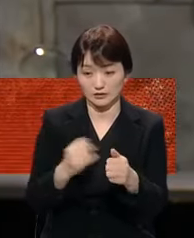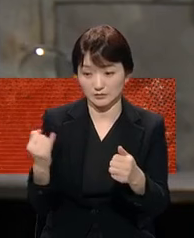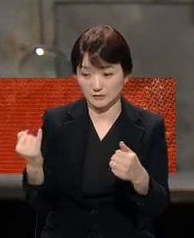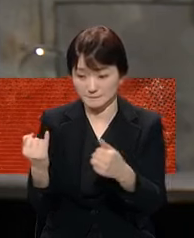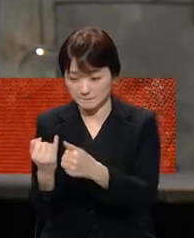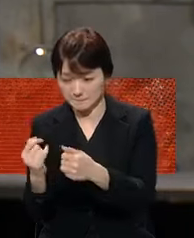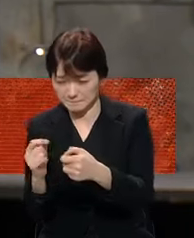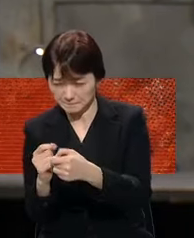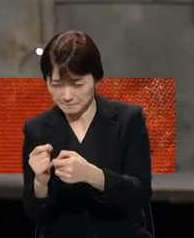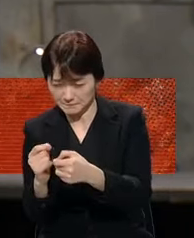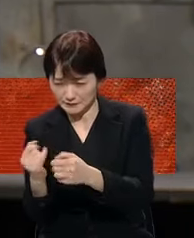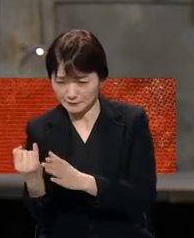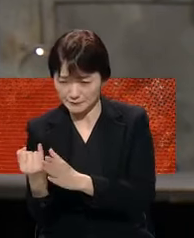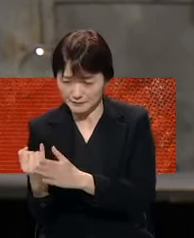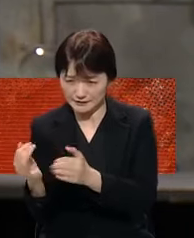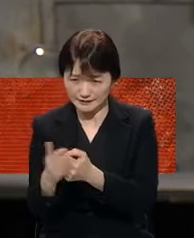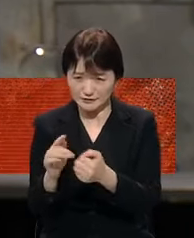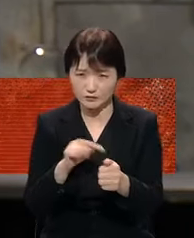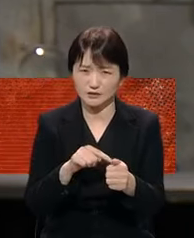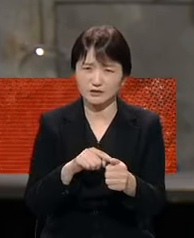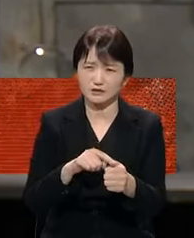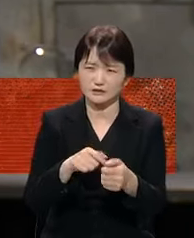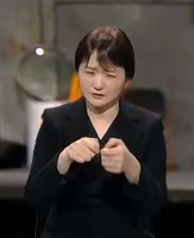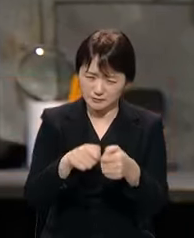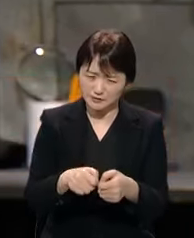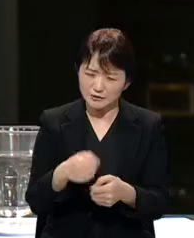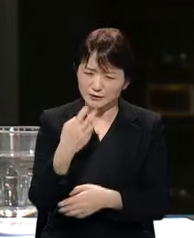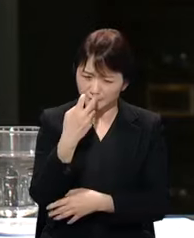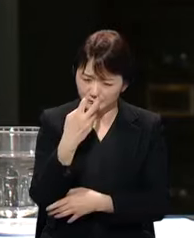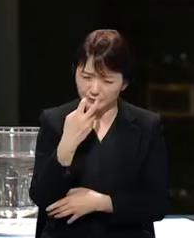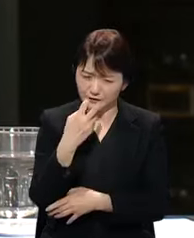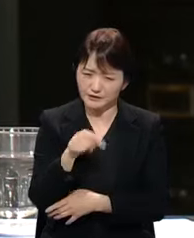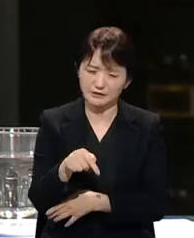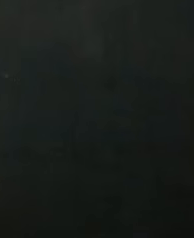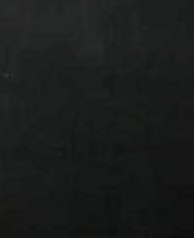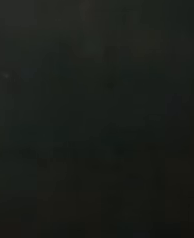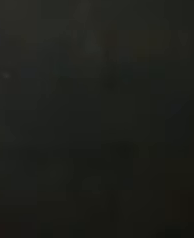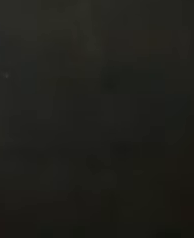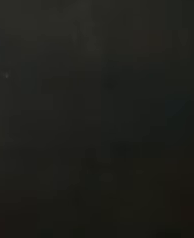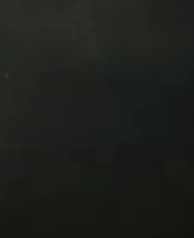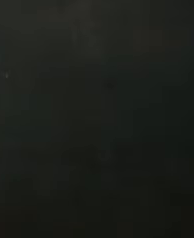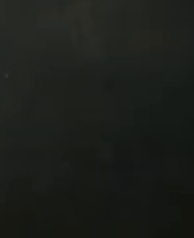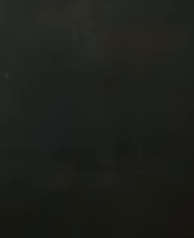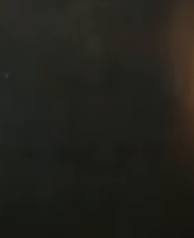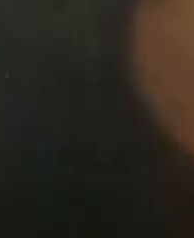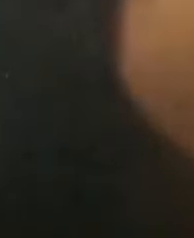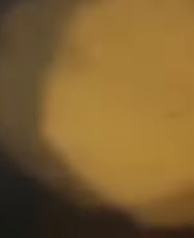꼼꼼하게 해야 되는데 그런 부분이 좀 아쉽습니다. 아, 좀 이해가 안 되네요, 진짜.